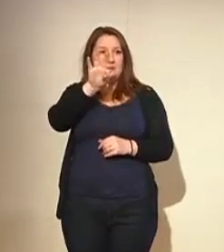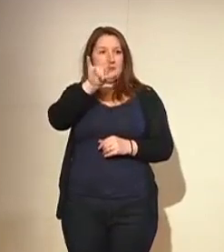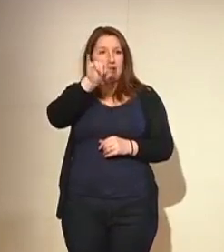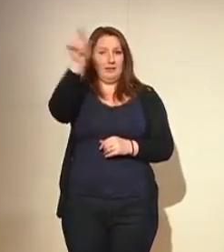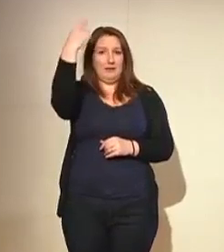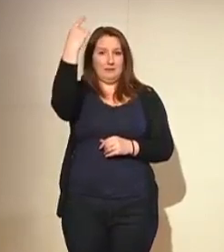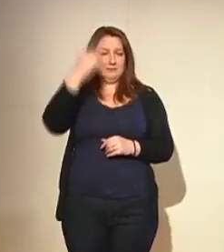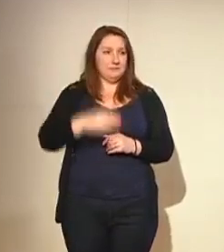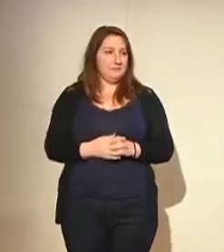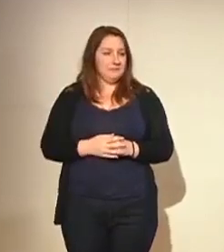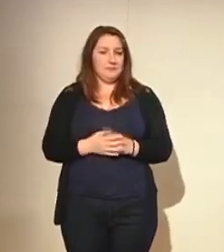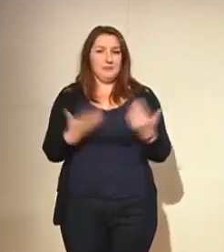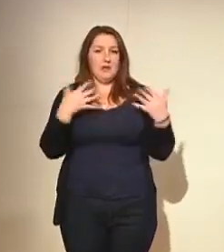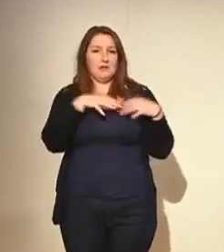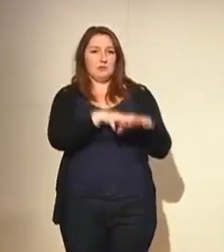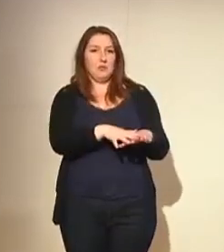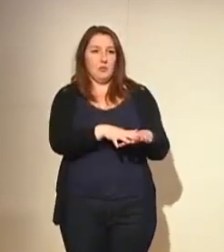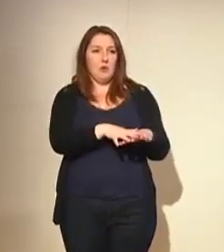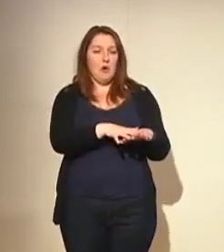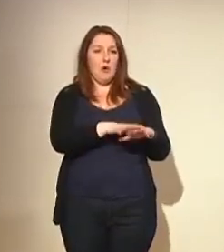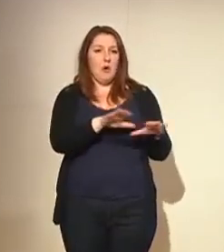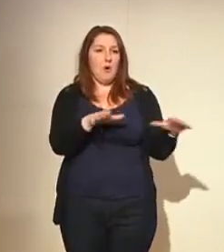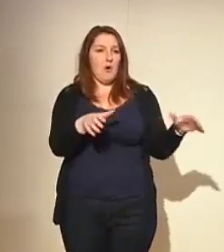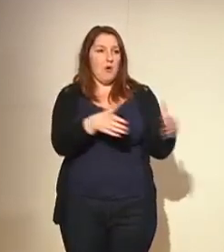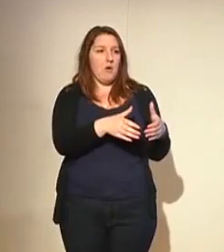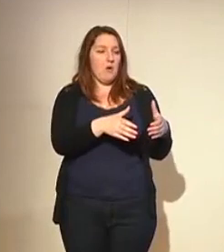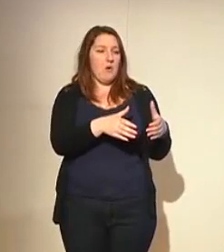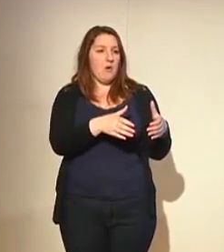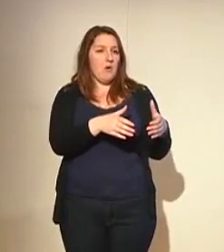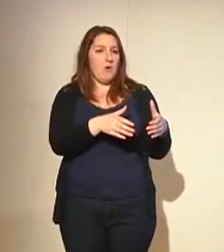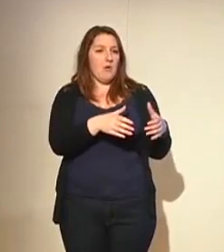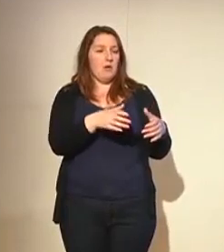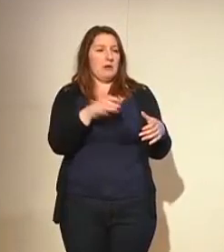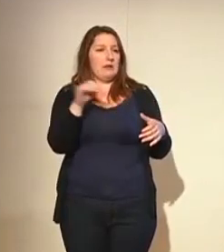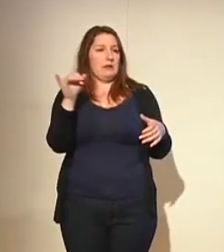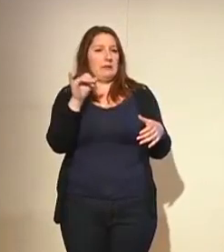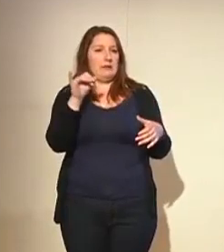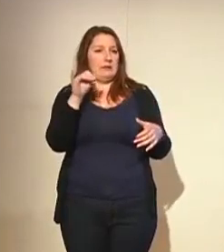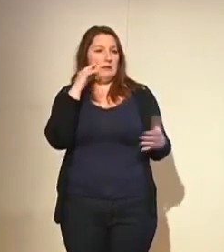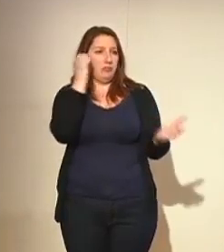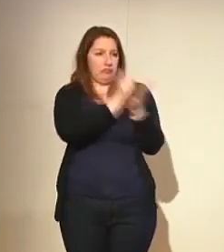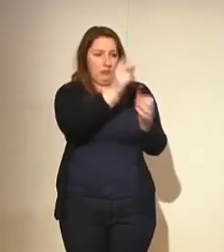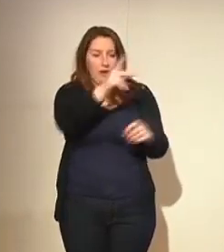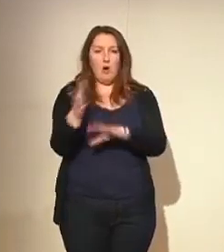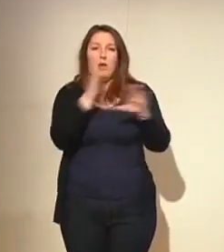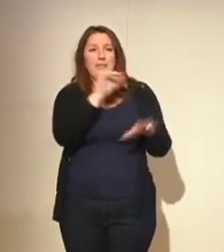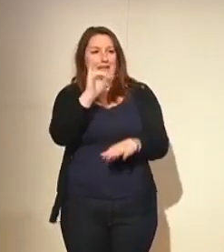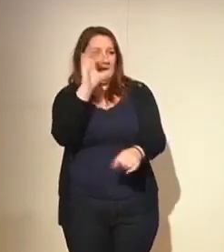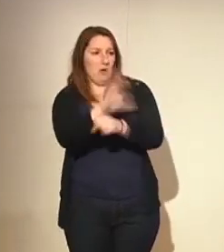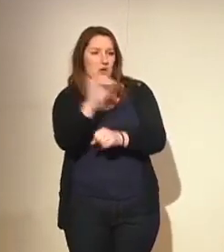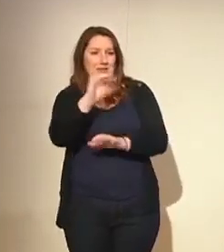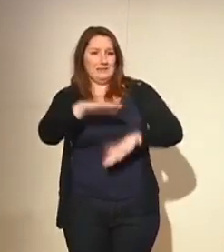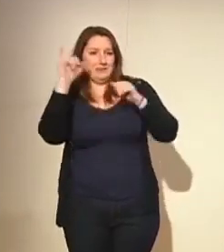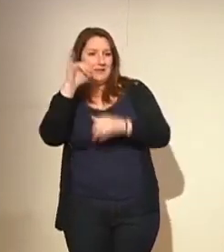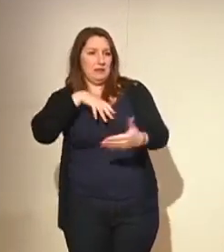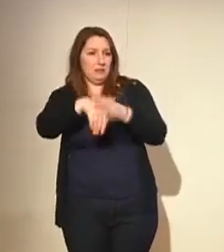daté rassemblement pour le qui est don qui est pour d'accord qui est contre qui s'abstient qui ne prend pas